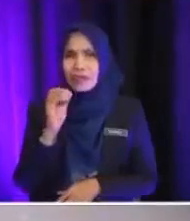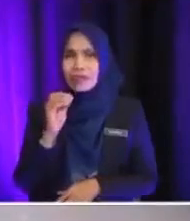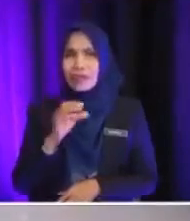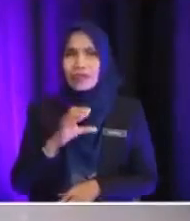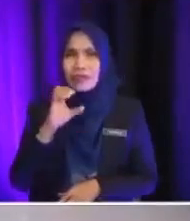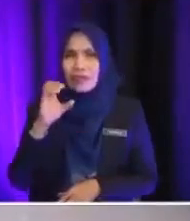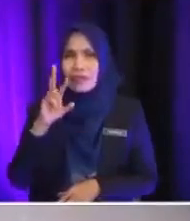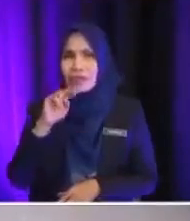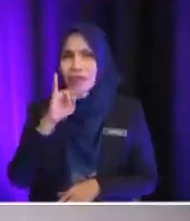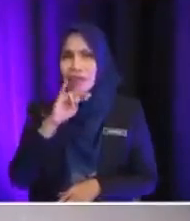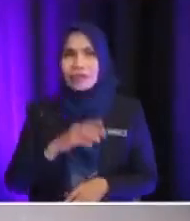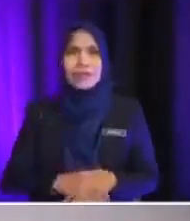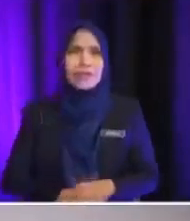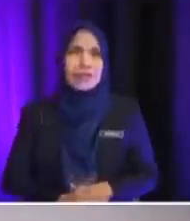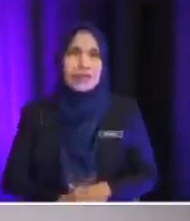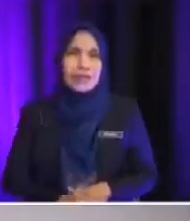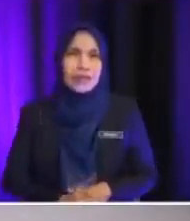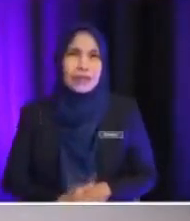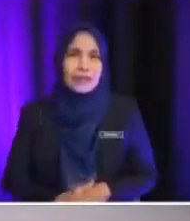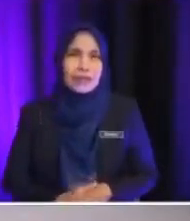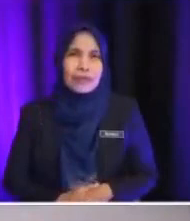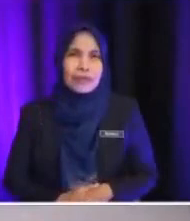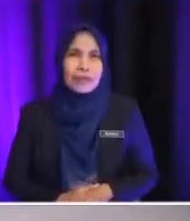dalam. Okey. Okey. Macam tu.